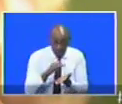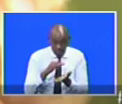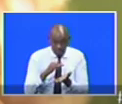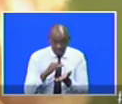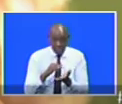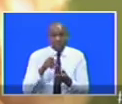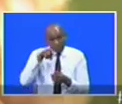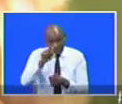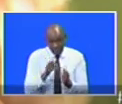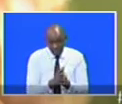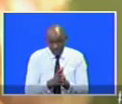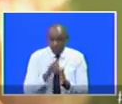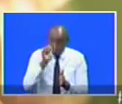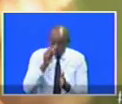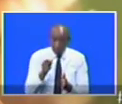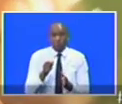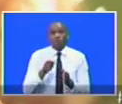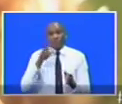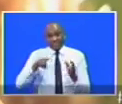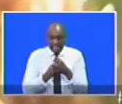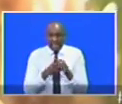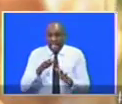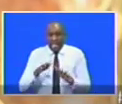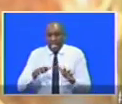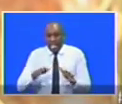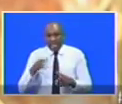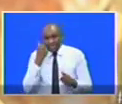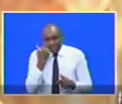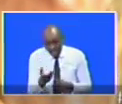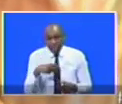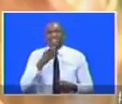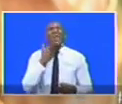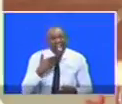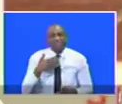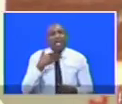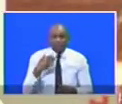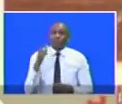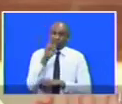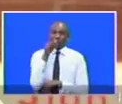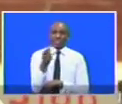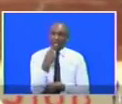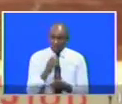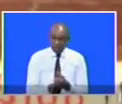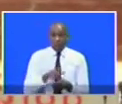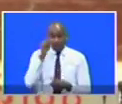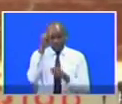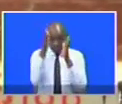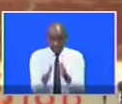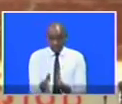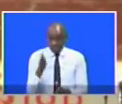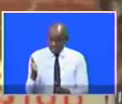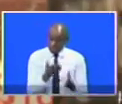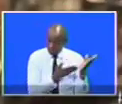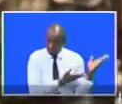Na arosto au withdrawal zinarudi. Na unapata ile tamaa ya kutumia heroin. Tunampata mmoja wao ambaye yumo